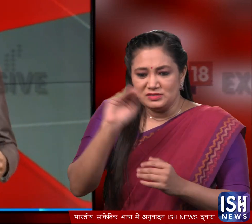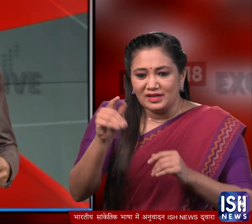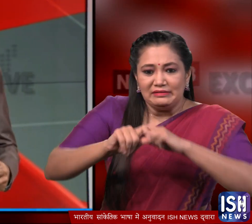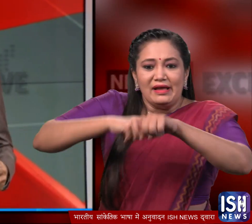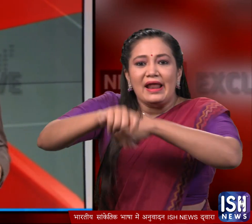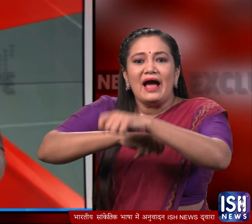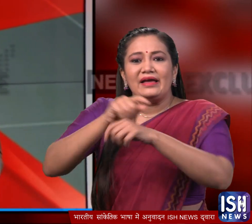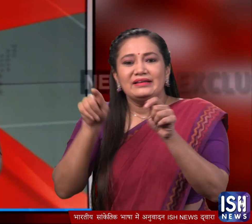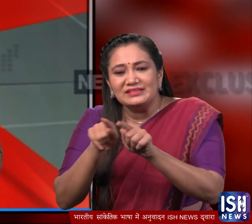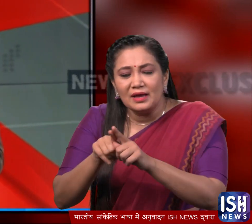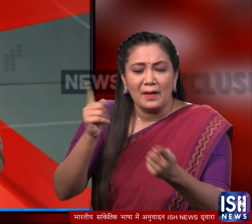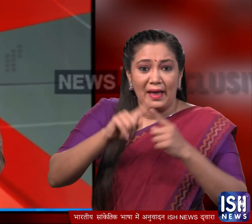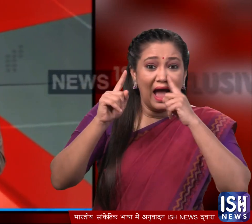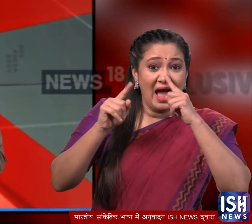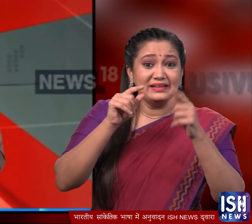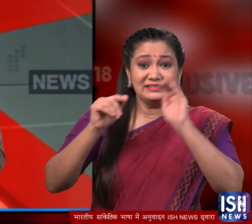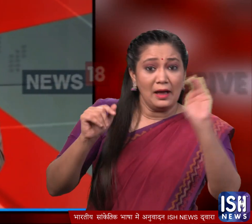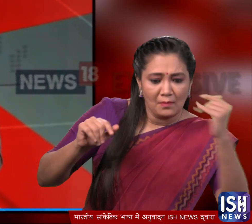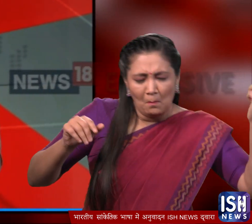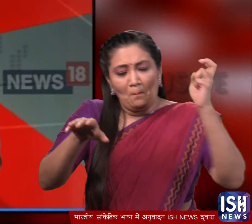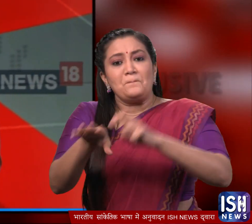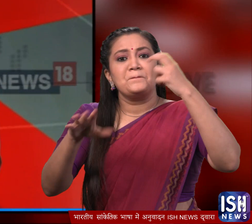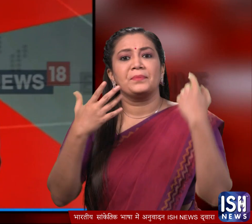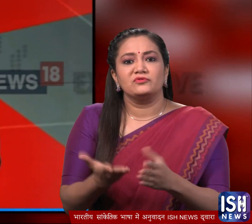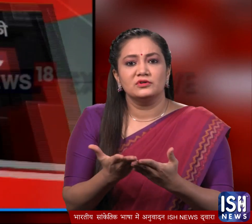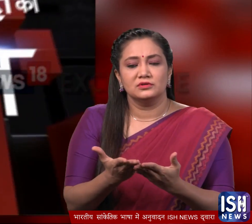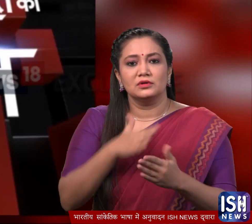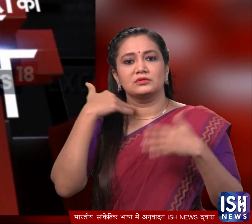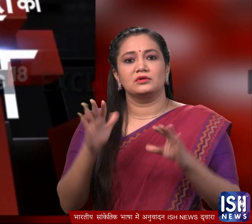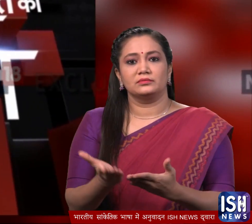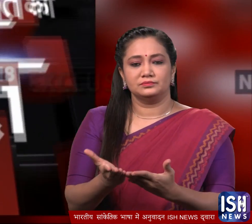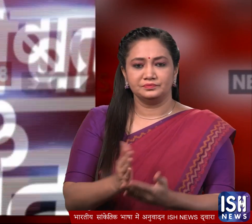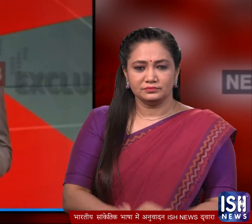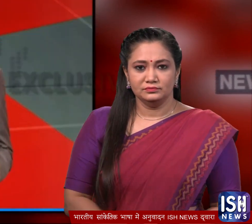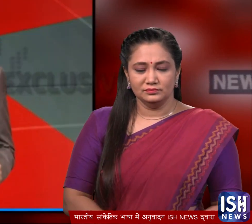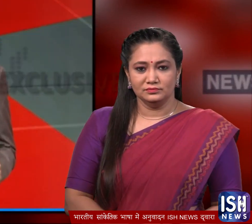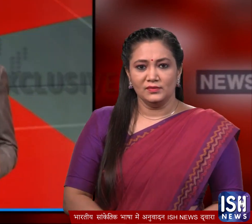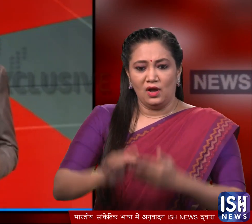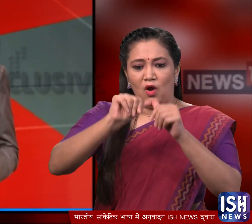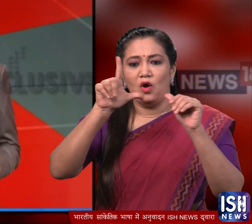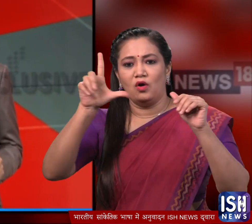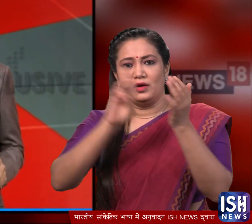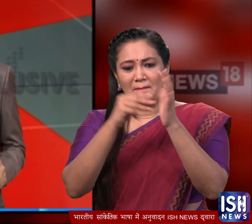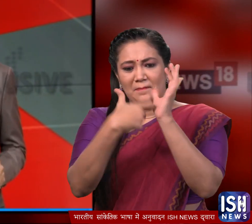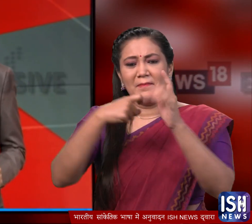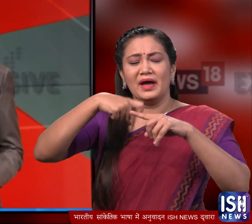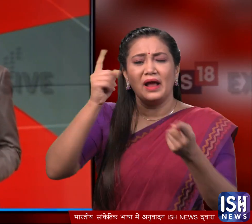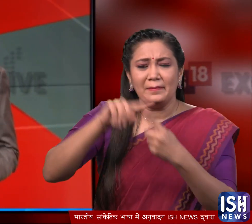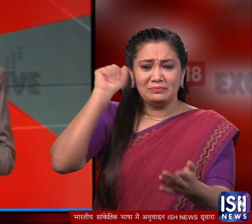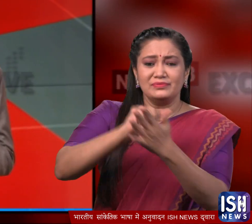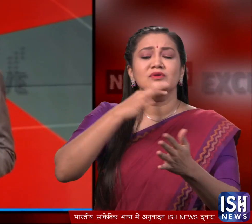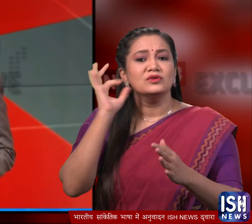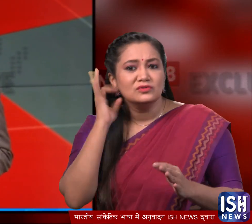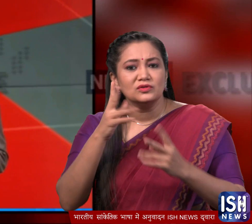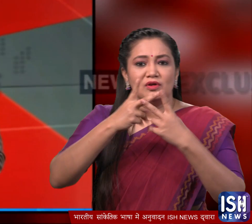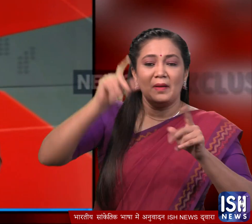को राखी बंधवाने के चक्कर में नागिन की अनदेखी की और उसी नागिन के डसने से उसकी मौत हो गई। हॉलमार्किंग की नई प्रक्रिया के विरोध में देश के